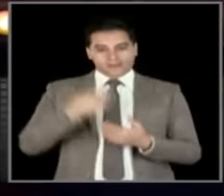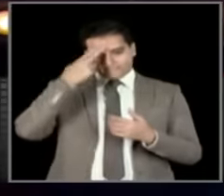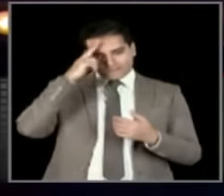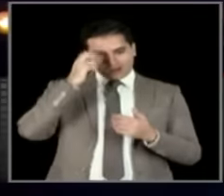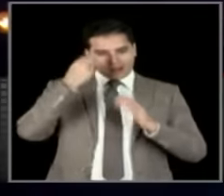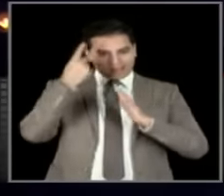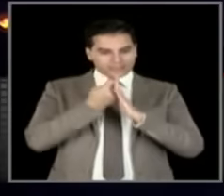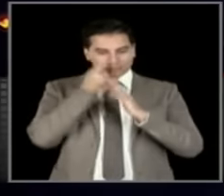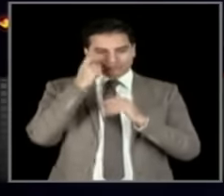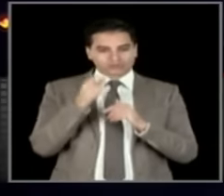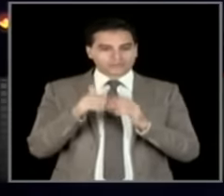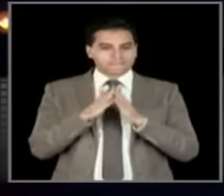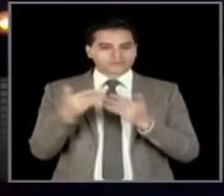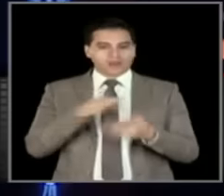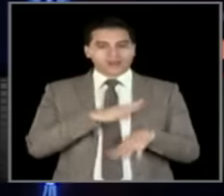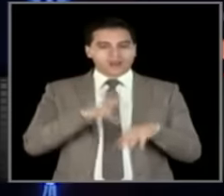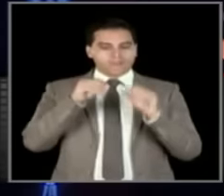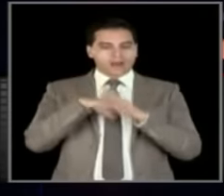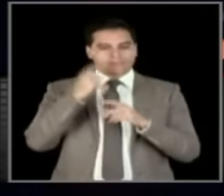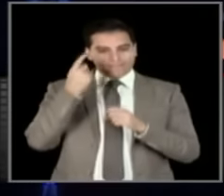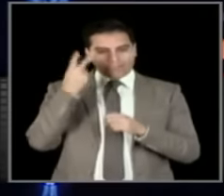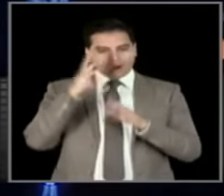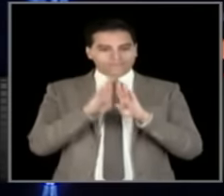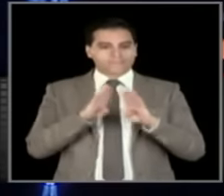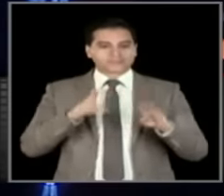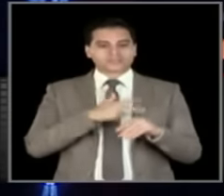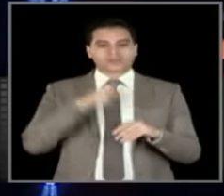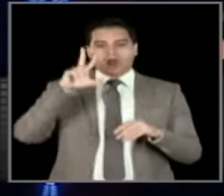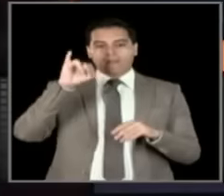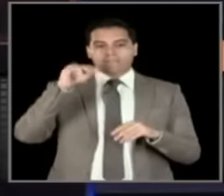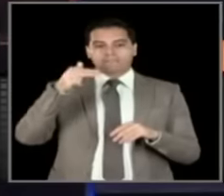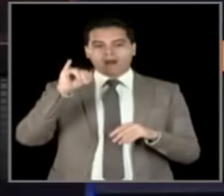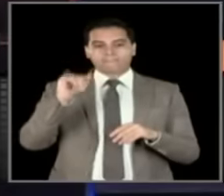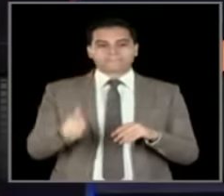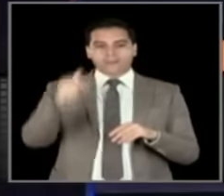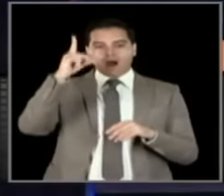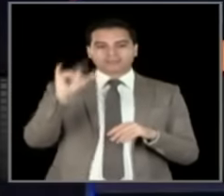من هو الأديب المصري الراحل مؤلف مسرحية المغمطيس؟